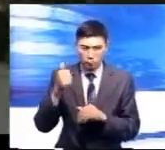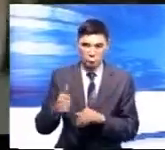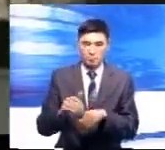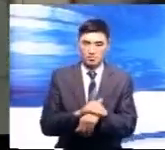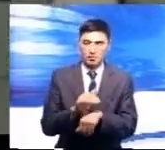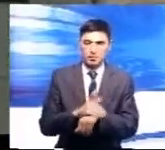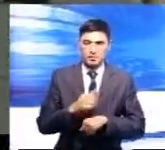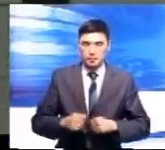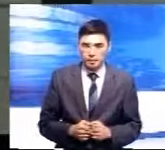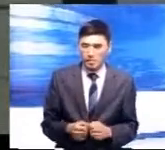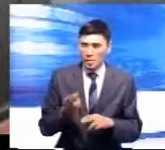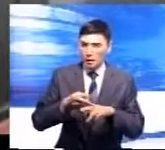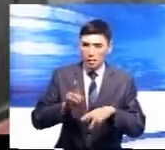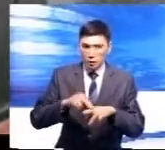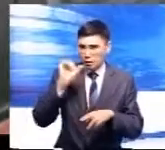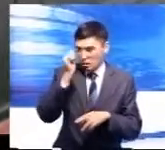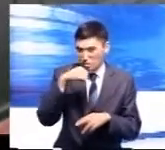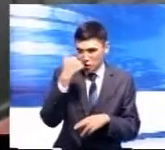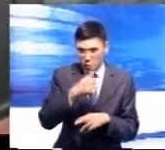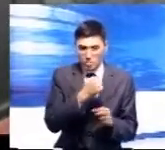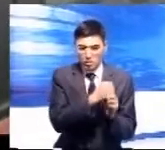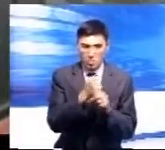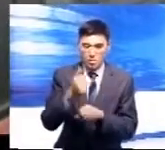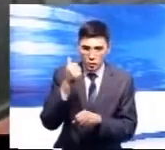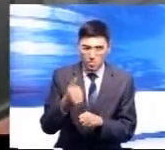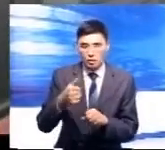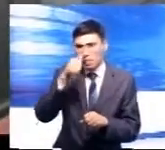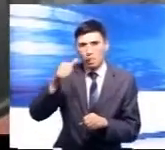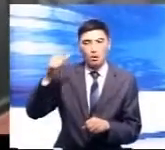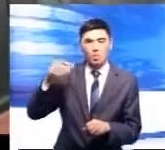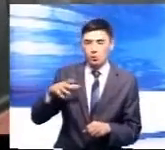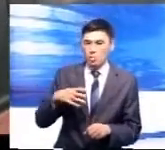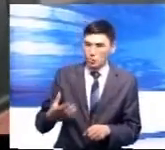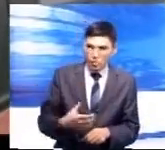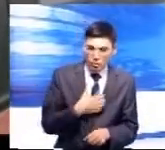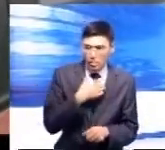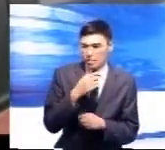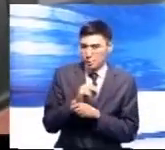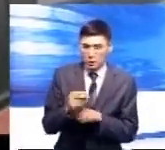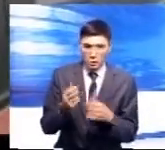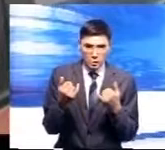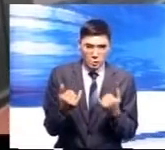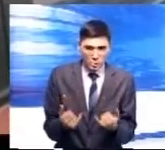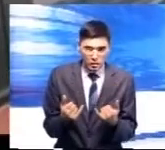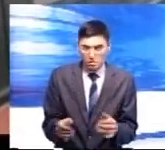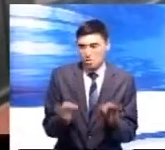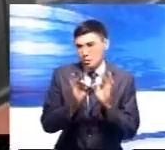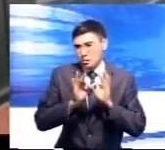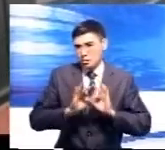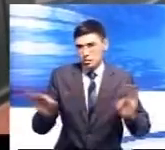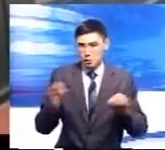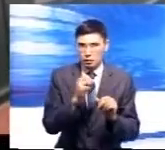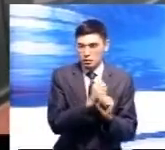хорошие. В этом году хорошо сделали. В том году вообще плохо сделали дороги. И по сравнению с тем годом отлично даже,